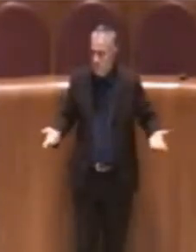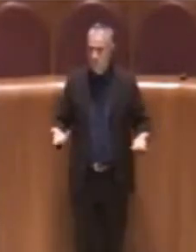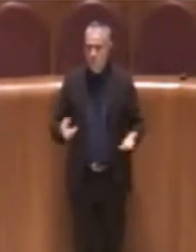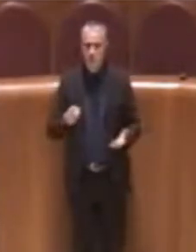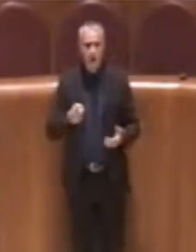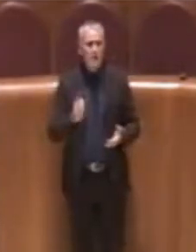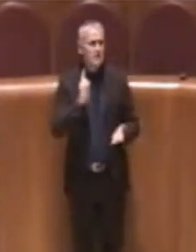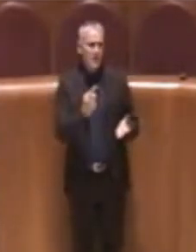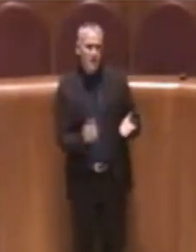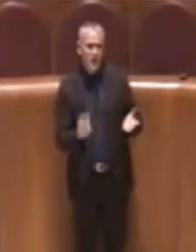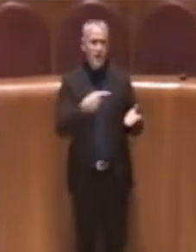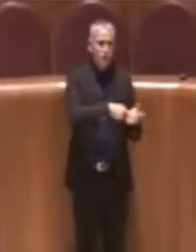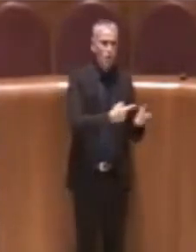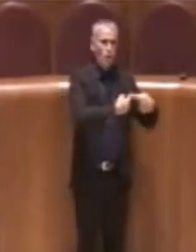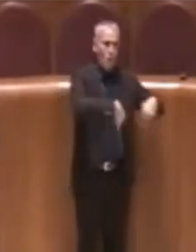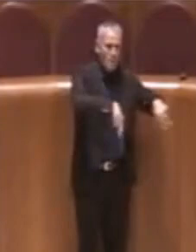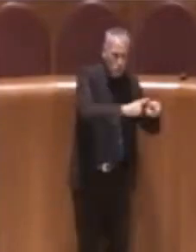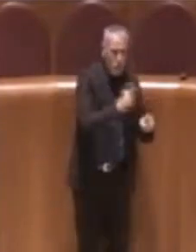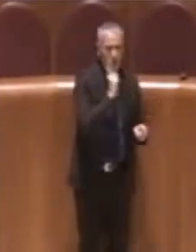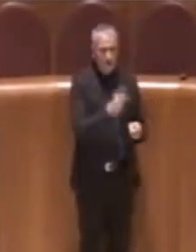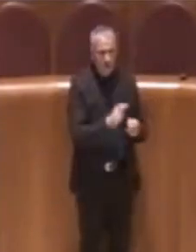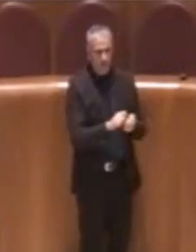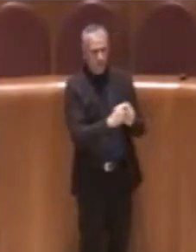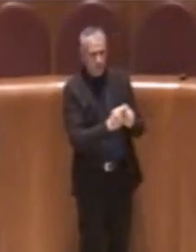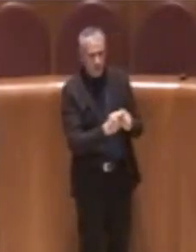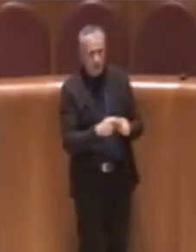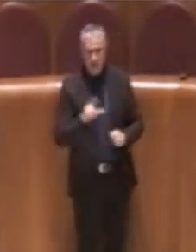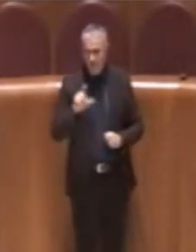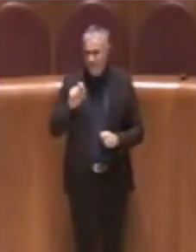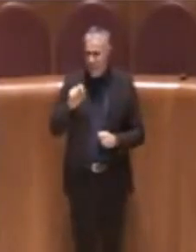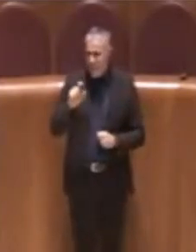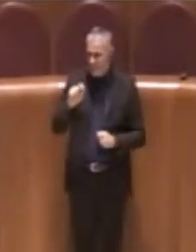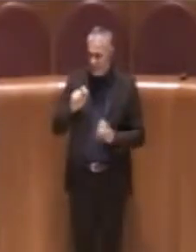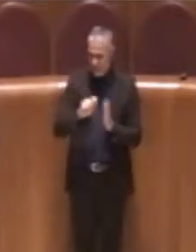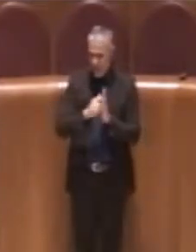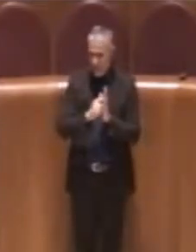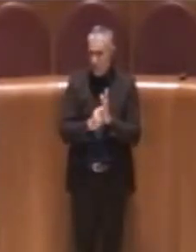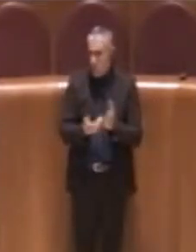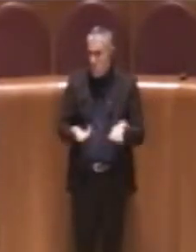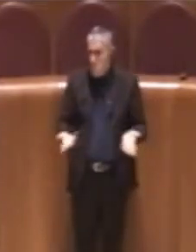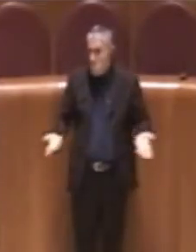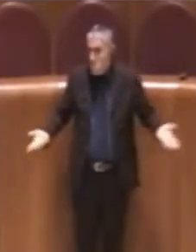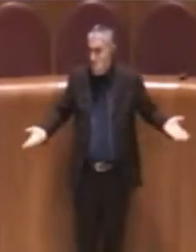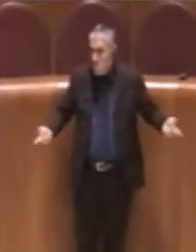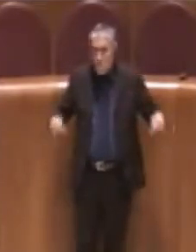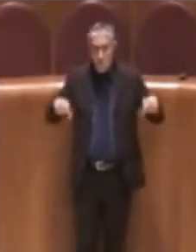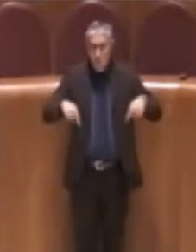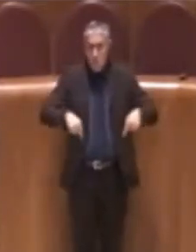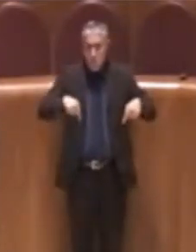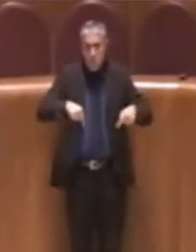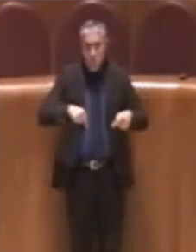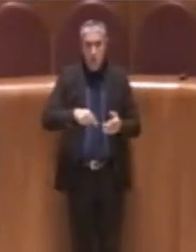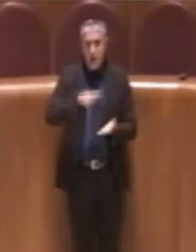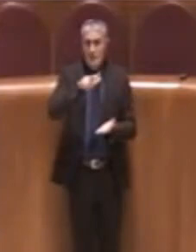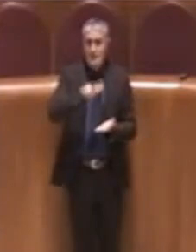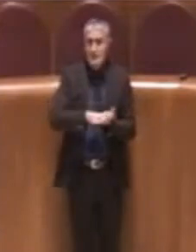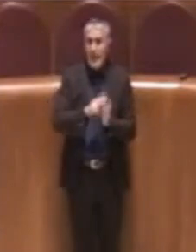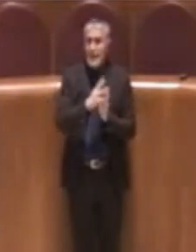commissione, ripresentatela, 20 emendamenti. Io qualunque delibera che è approdata in quest'aula ha avuto più di 20